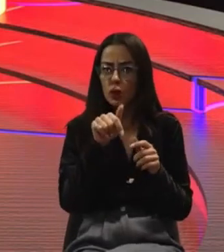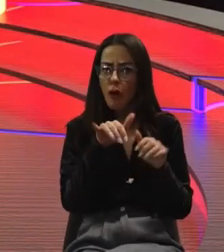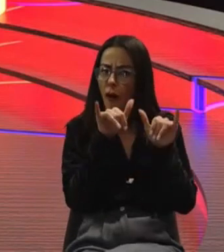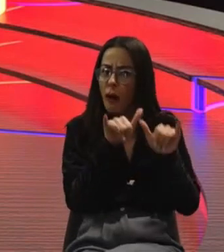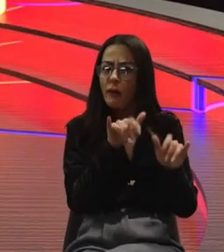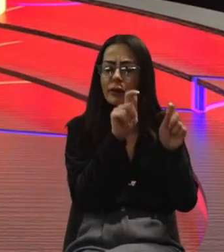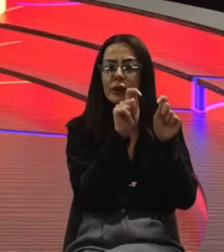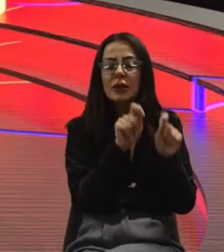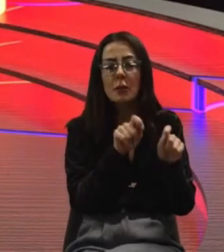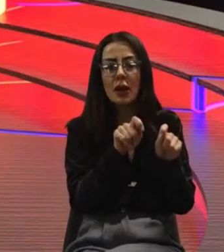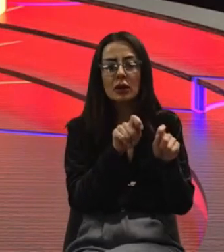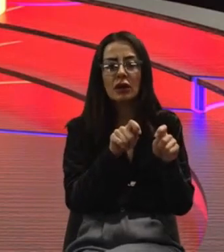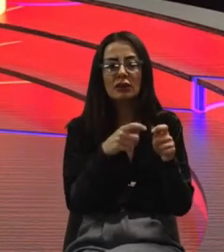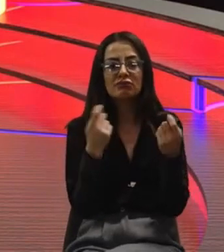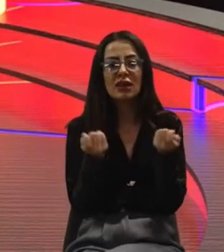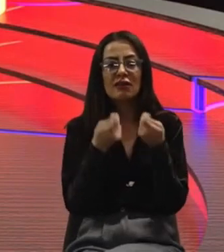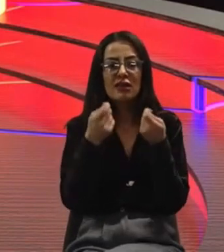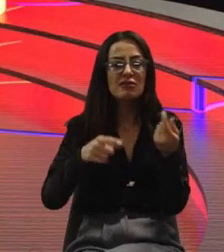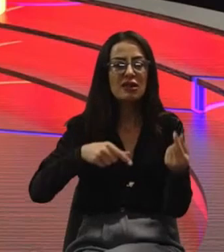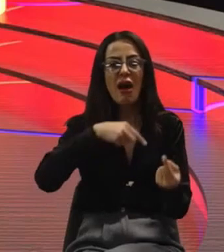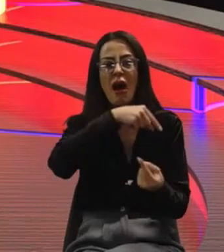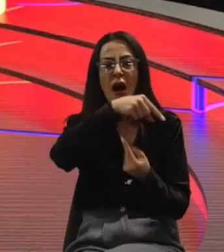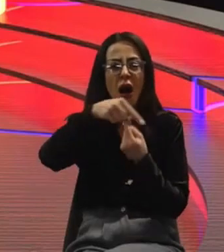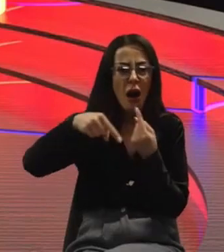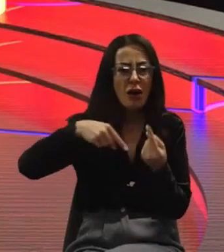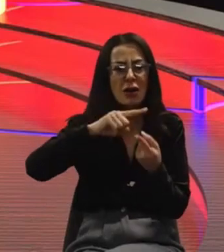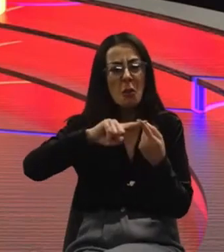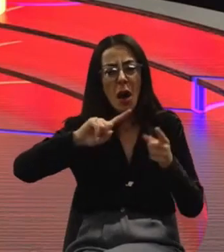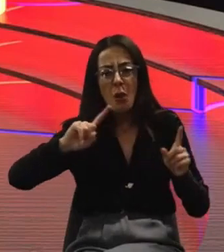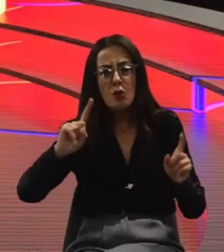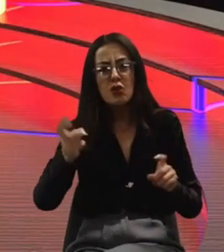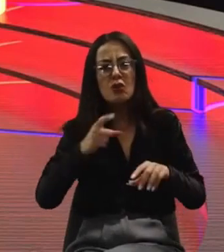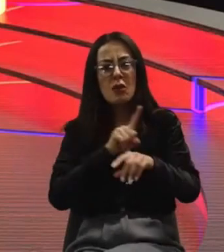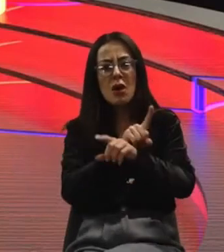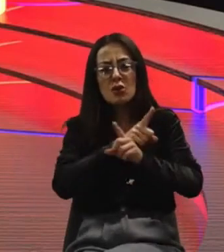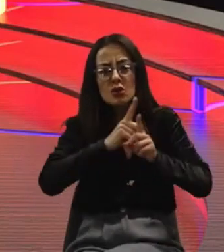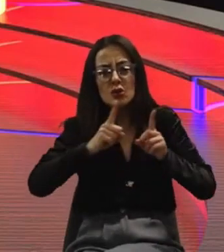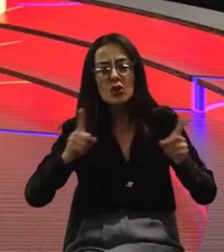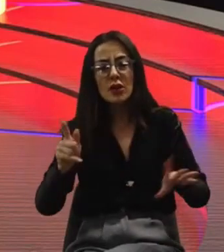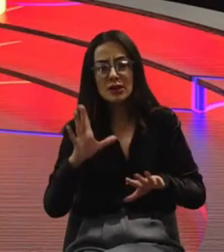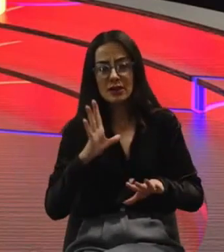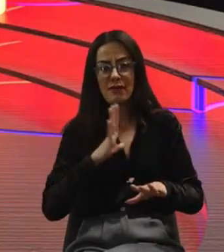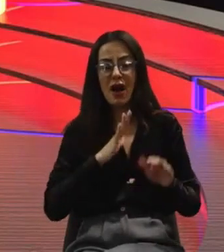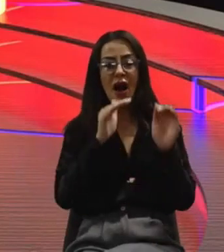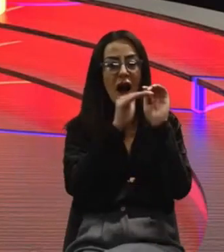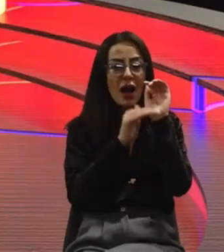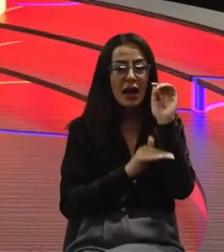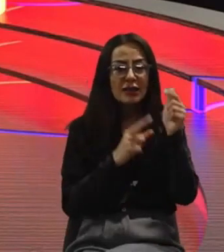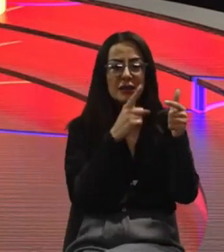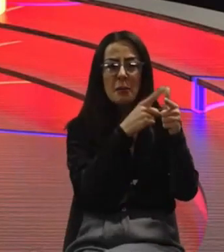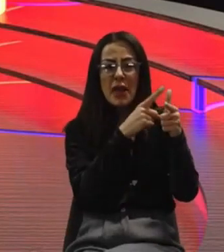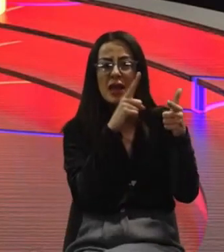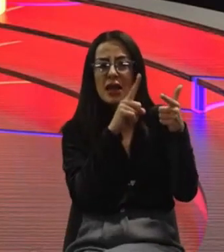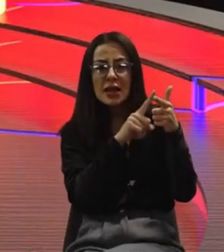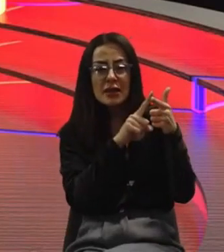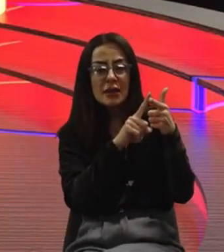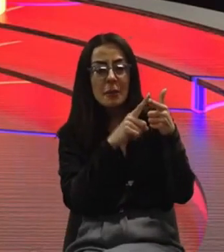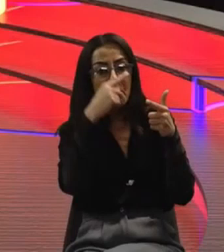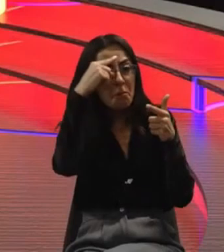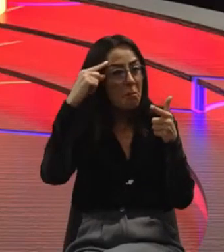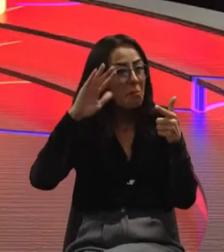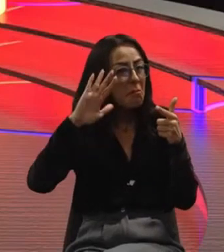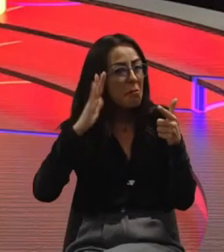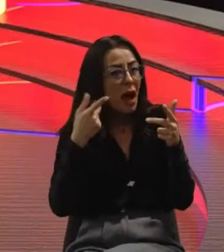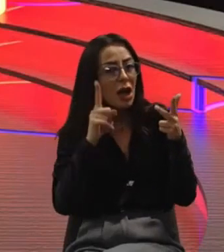konuda iş arama süreci iş bulma süreci ve hayatınızı yapacağız İlk 12 Maximum belki 3